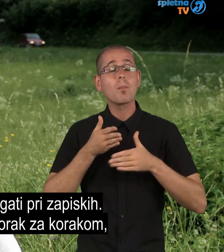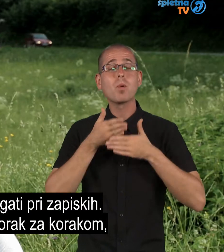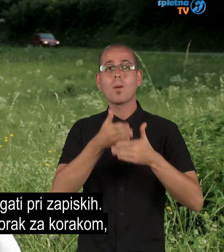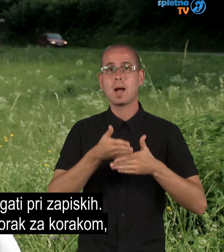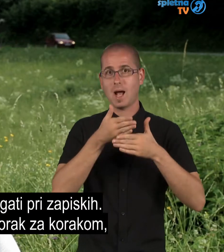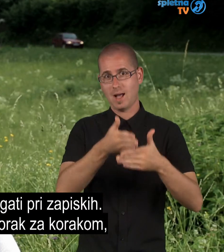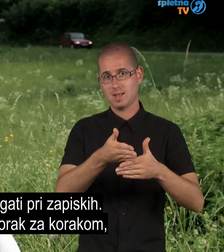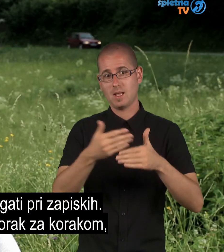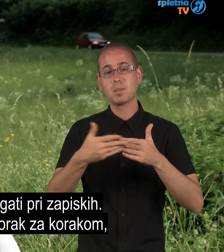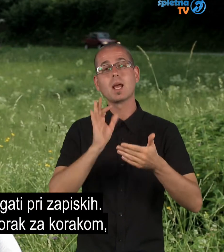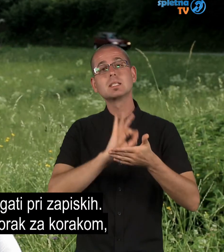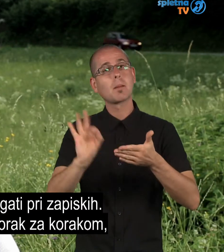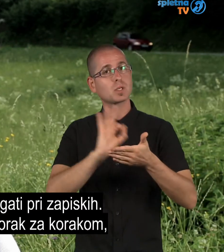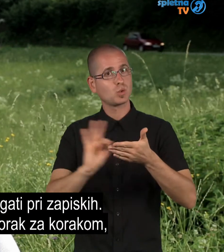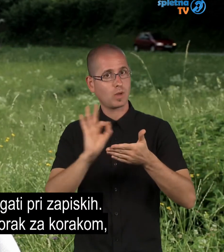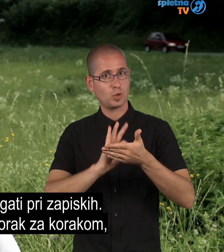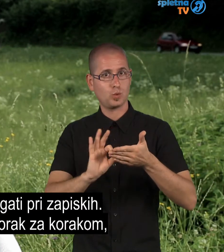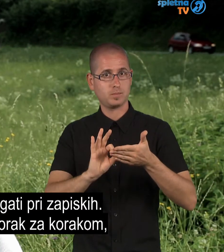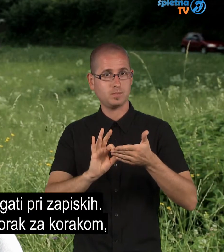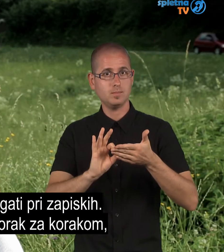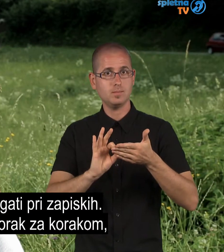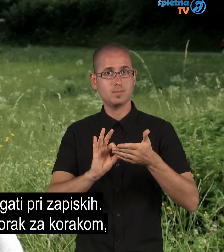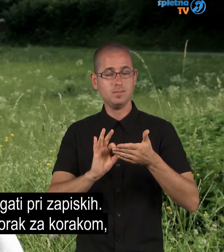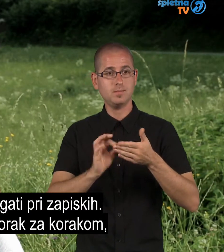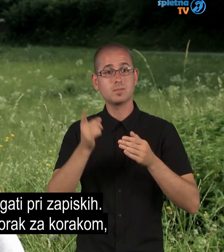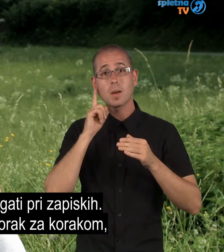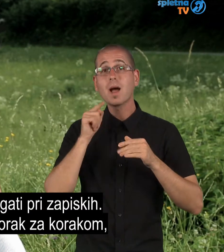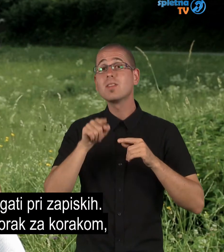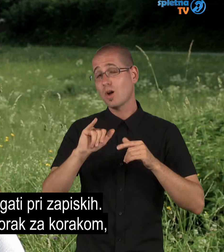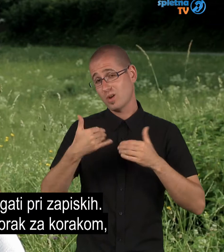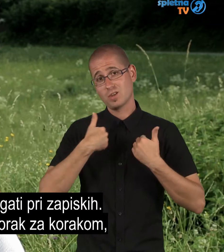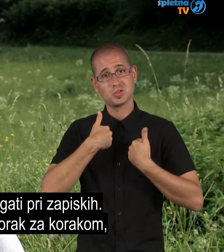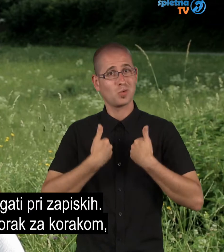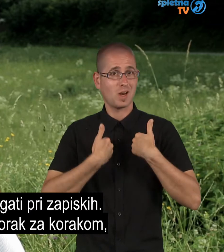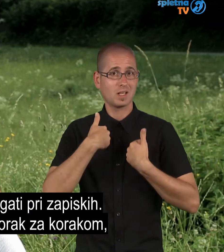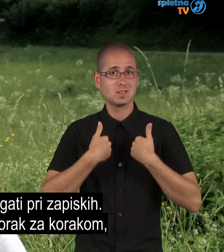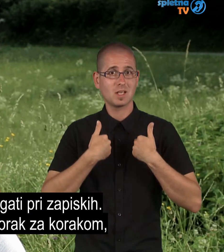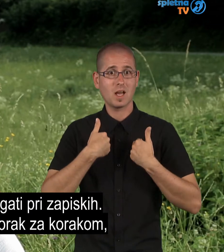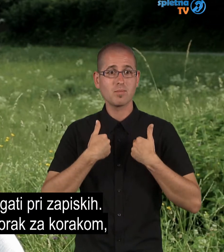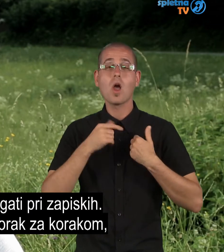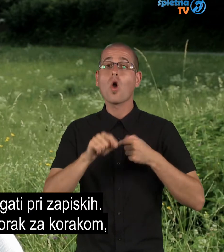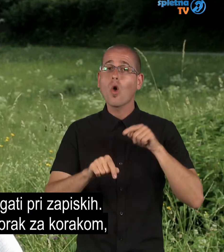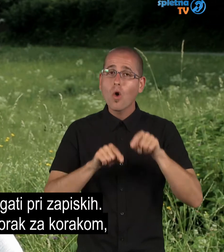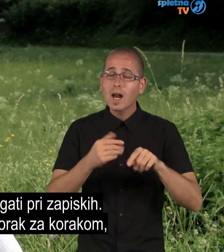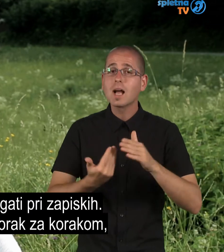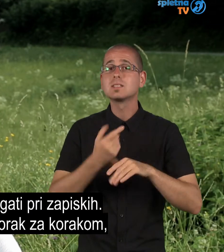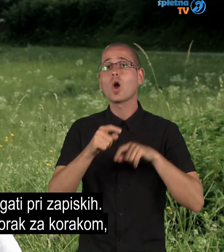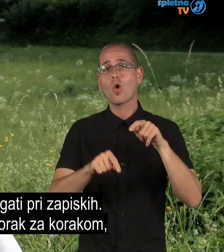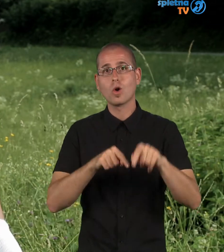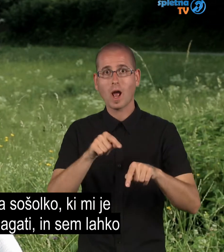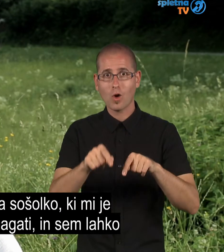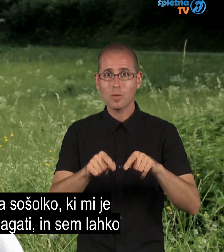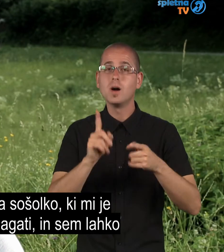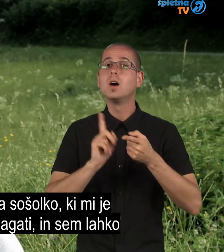pripravljena pomagati pri zapisovanju. Ampak tako je življenje, pač korak za korakom